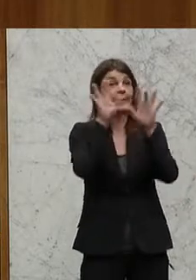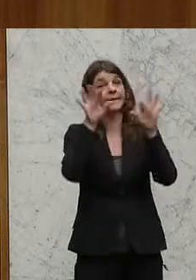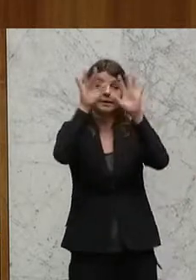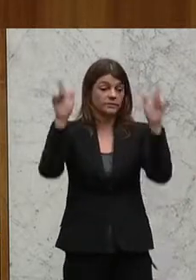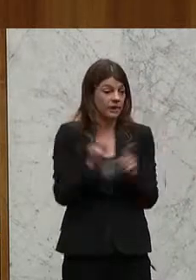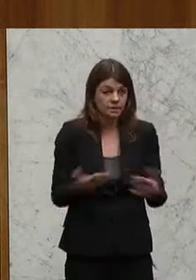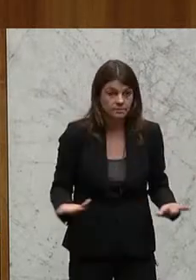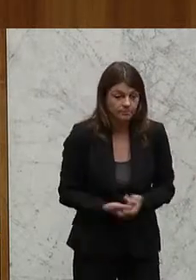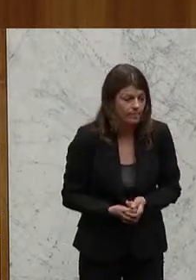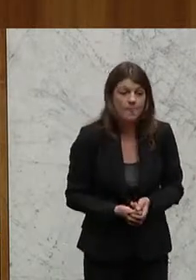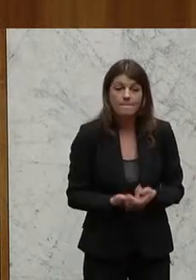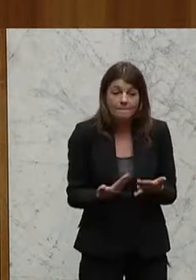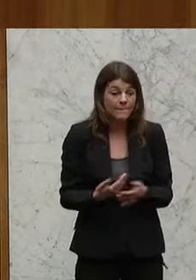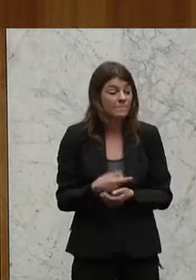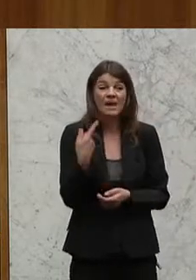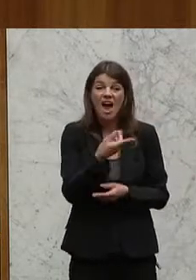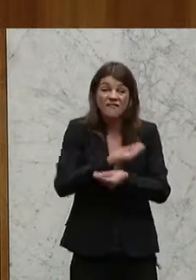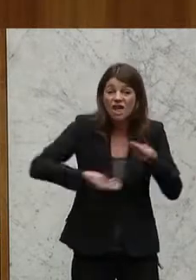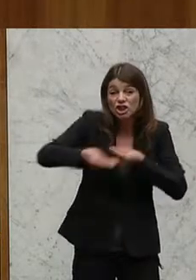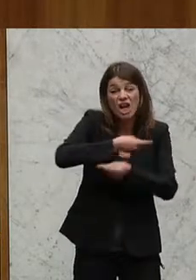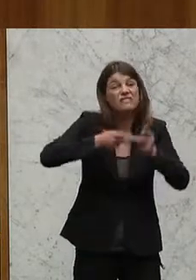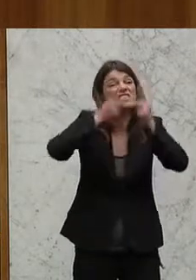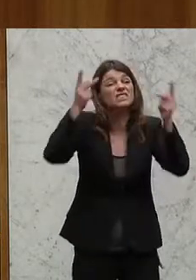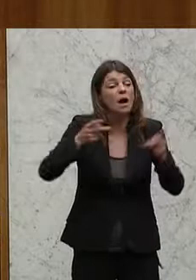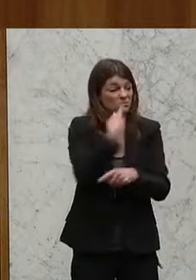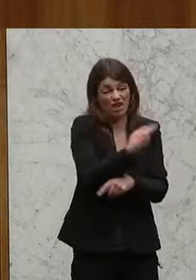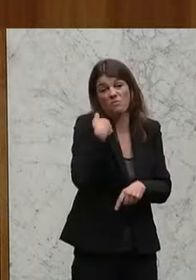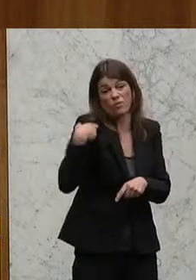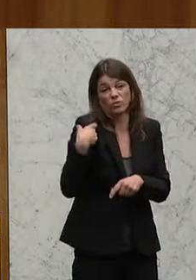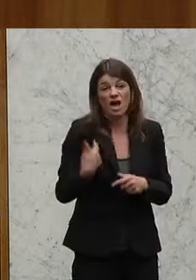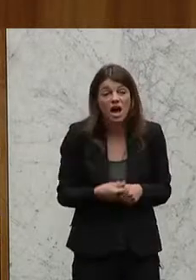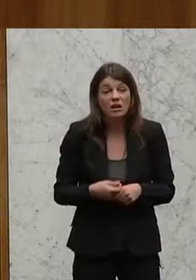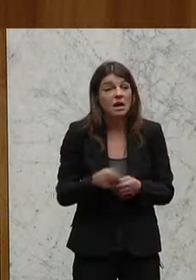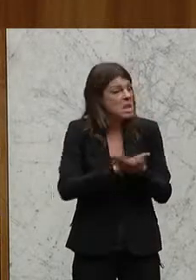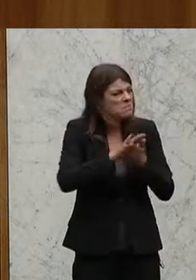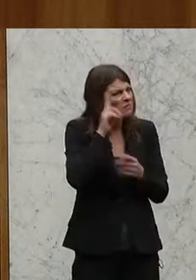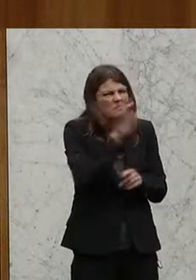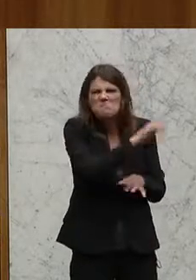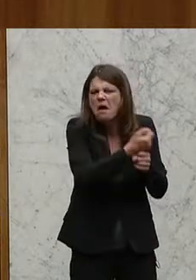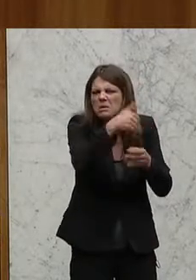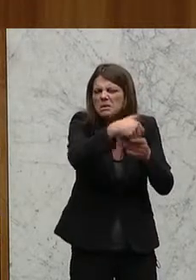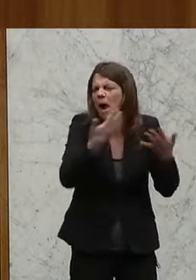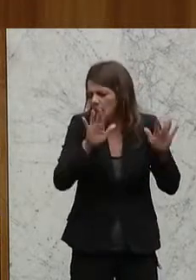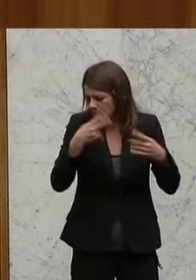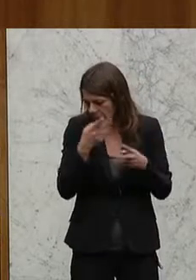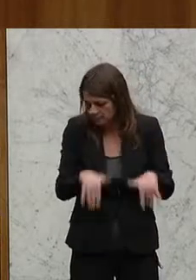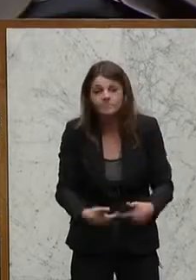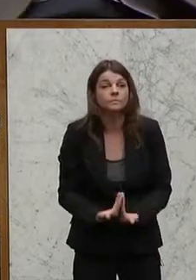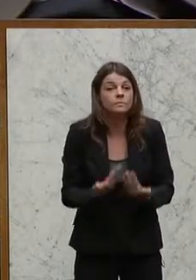Luftschloss, das sich Wirtschaftskammer nennt, wo Sie Funktionär sind, kein Mensch weiß, was Sie dort machen, aber es soll so